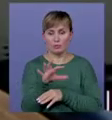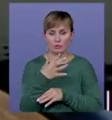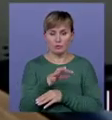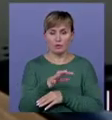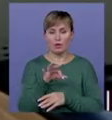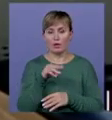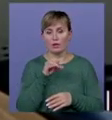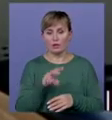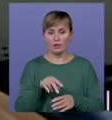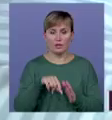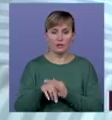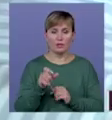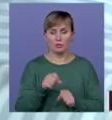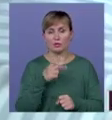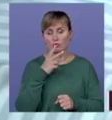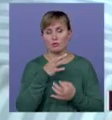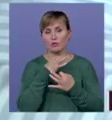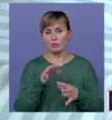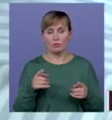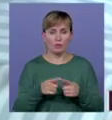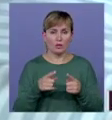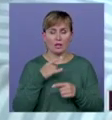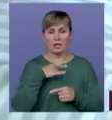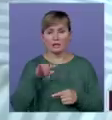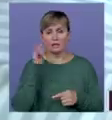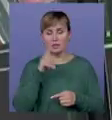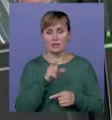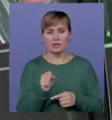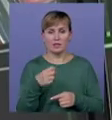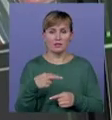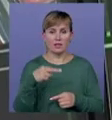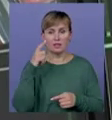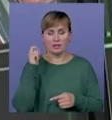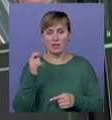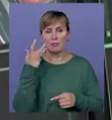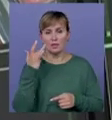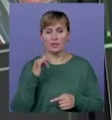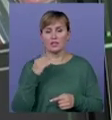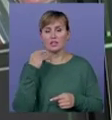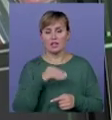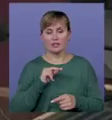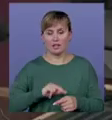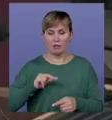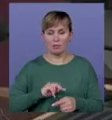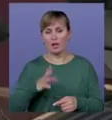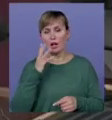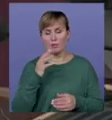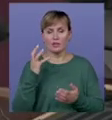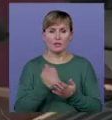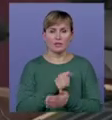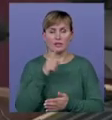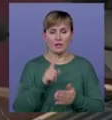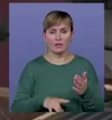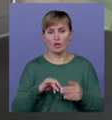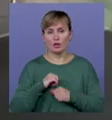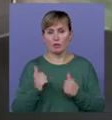телевидение «Отау ТВ» нас можно смотреть в любом уголке Казахстана. За два десятилетия непрерывной и качественной работы «Алматы» завоевал доверие